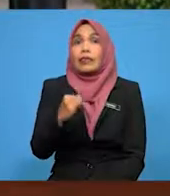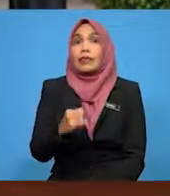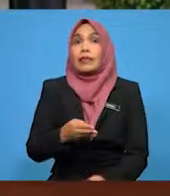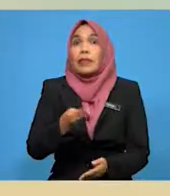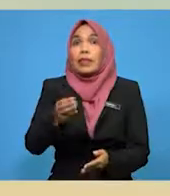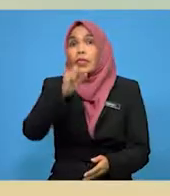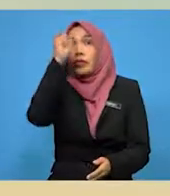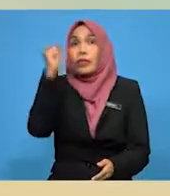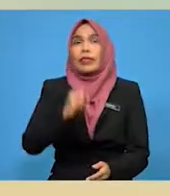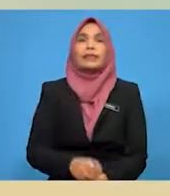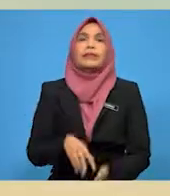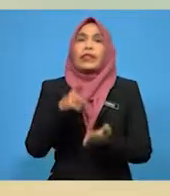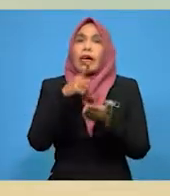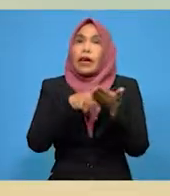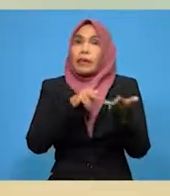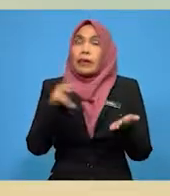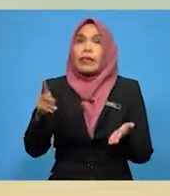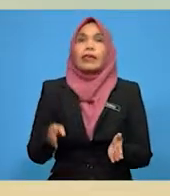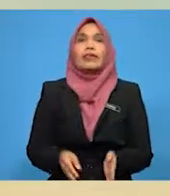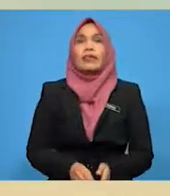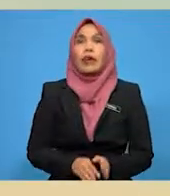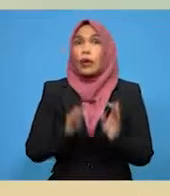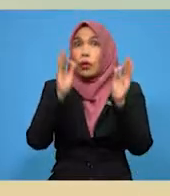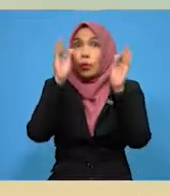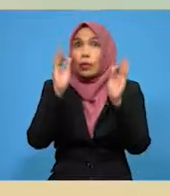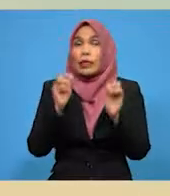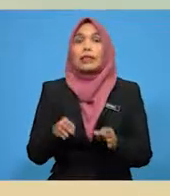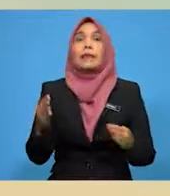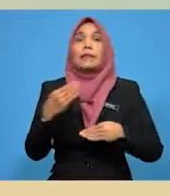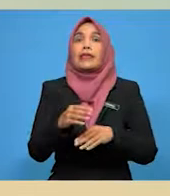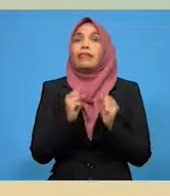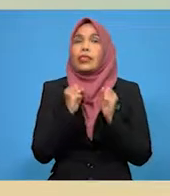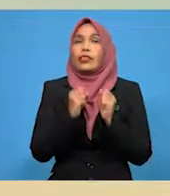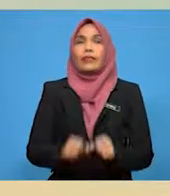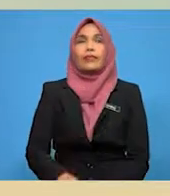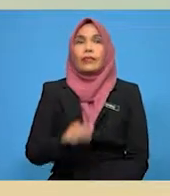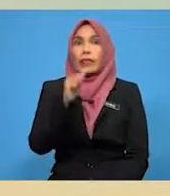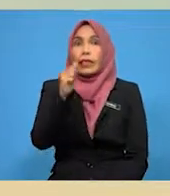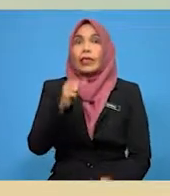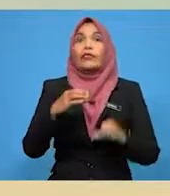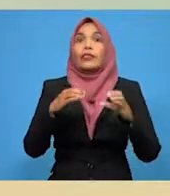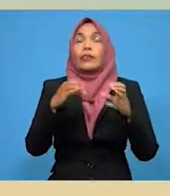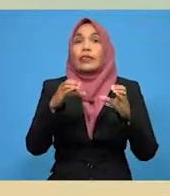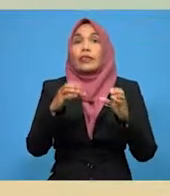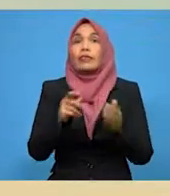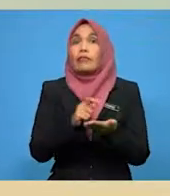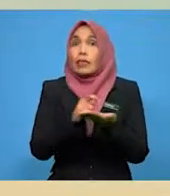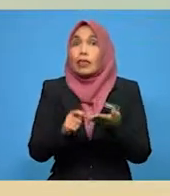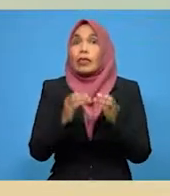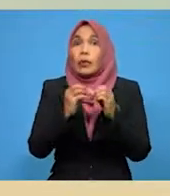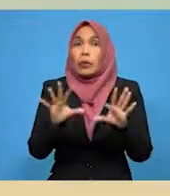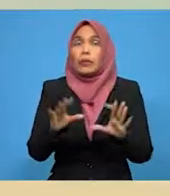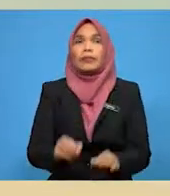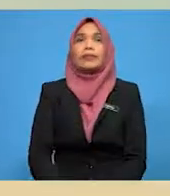soalan. Apakah fungsi bilik sejuk? A. Mempercepatkan penetasan